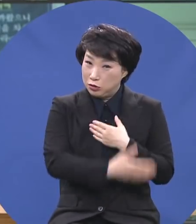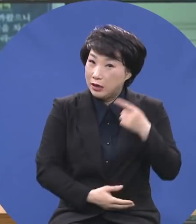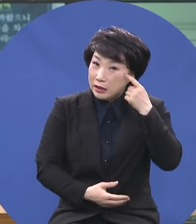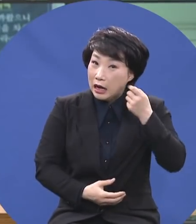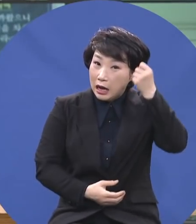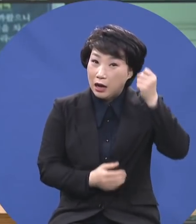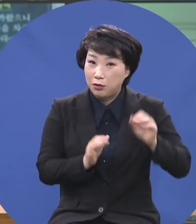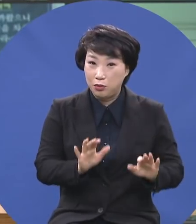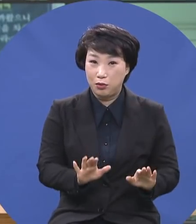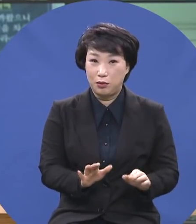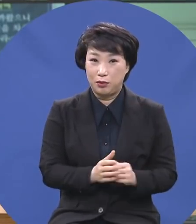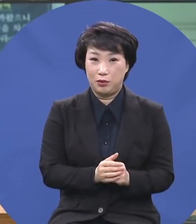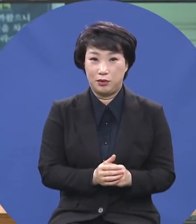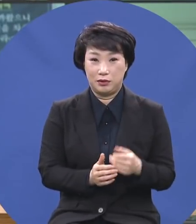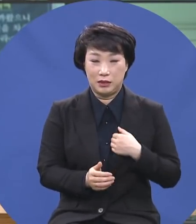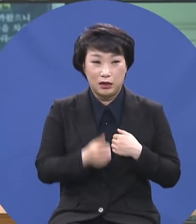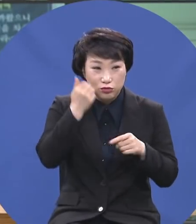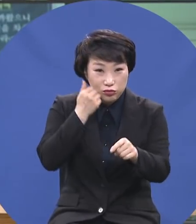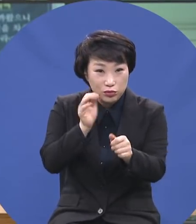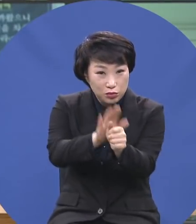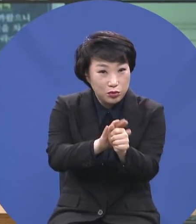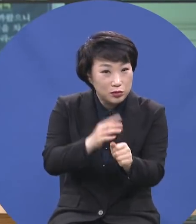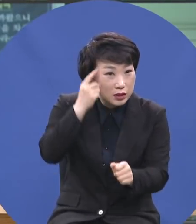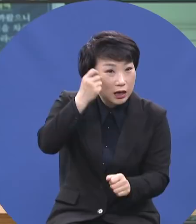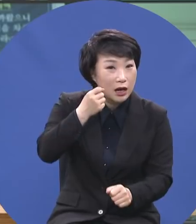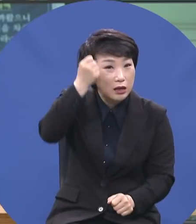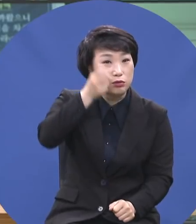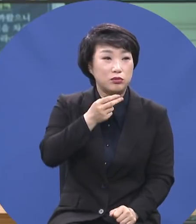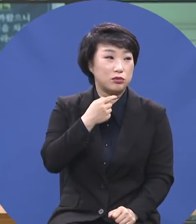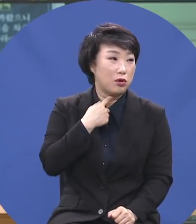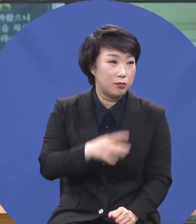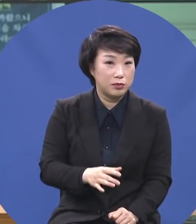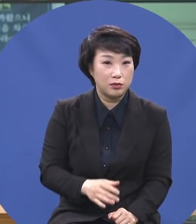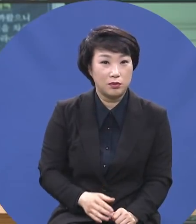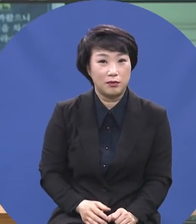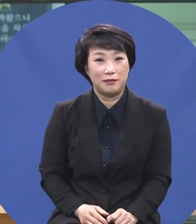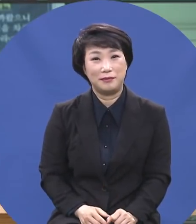생각으로 남을 도울 생각도 없어.